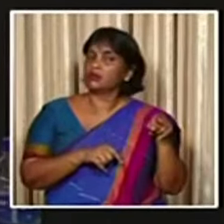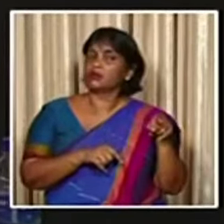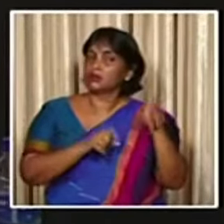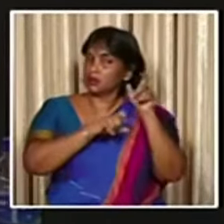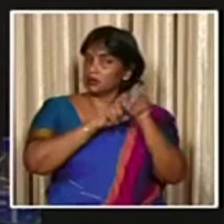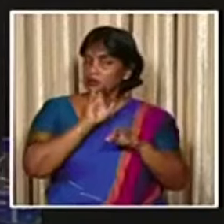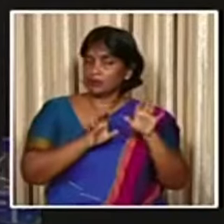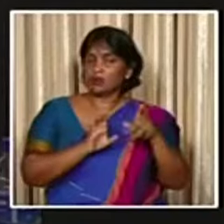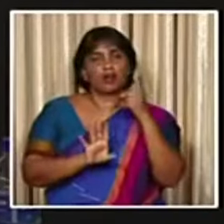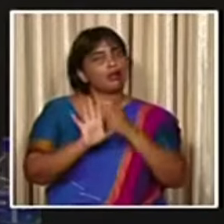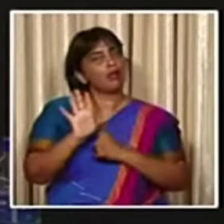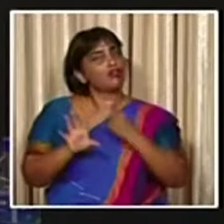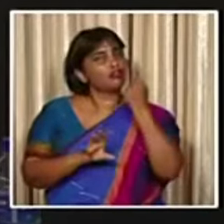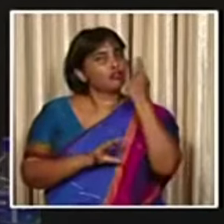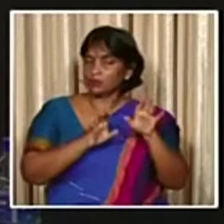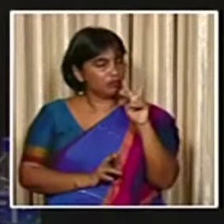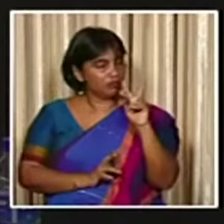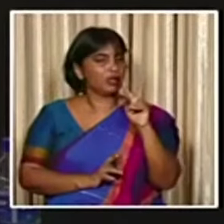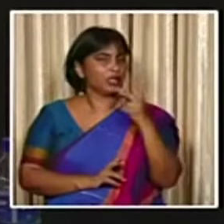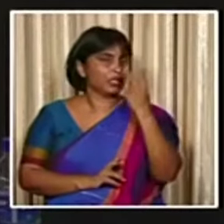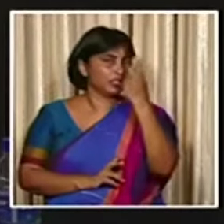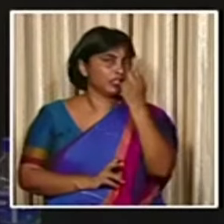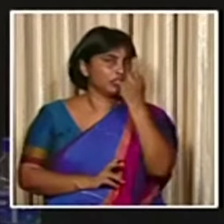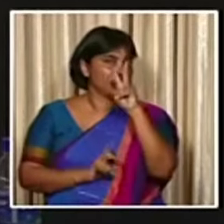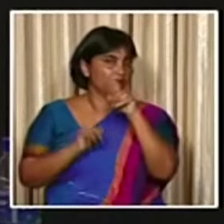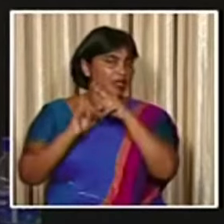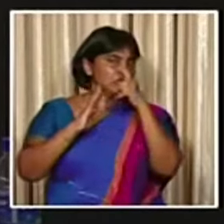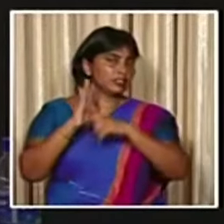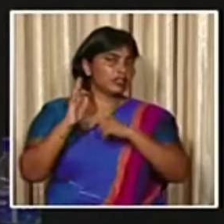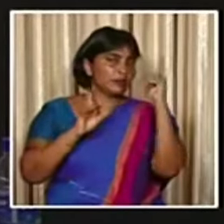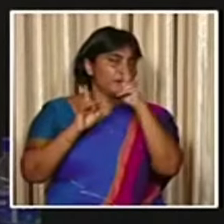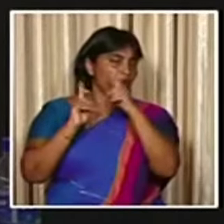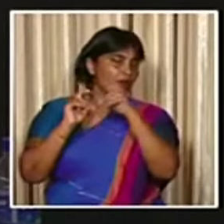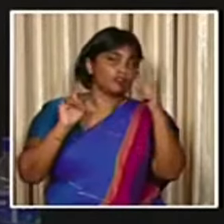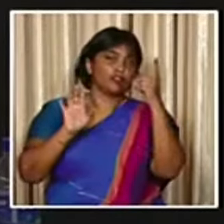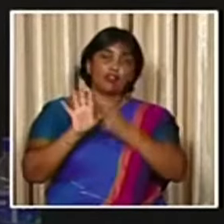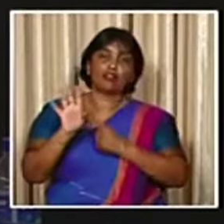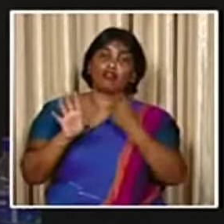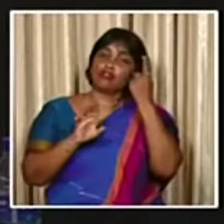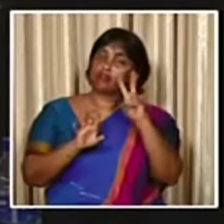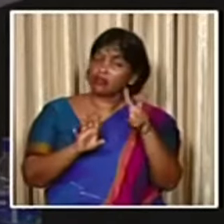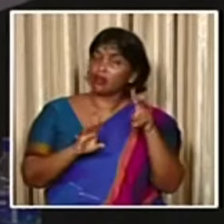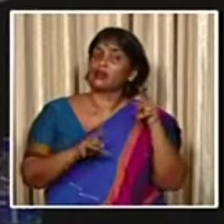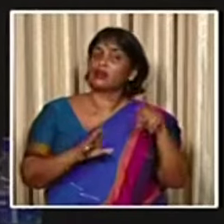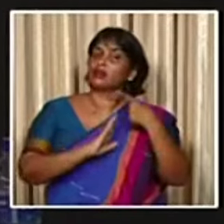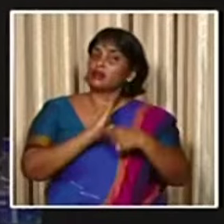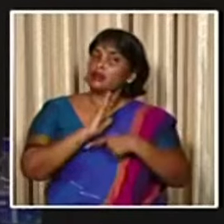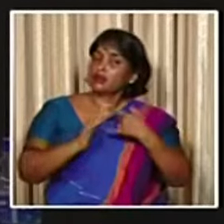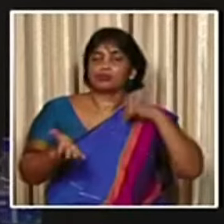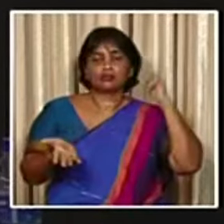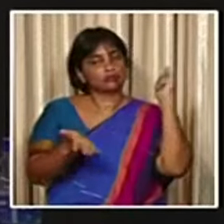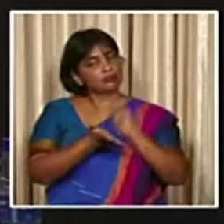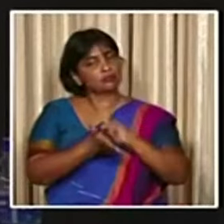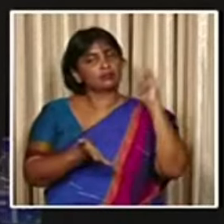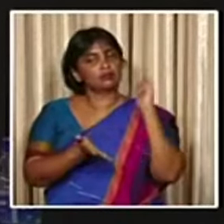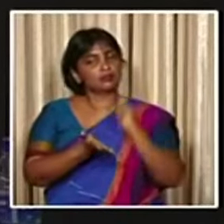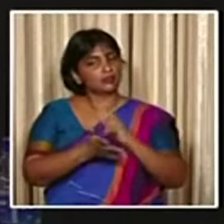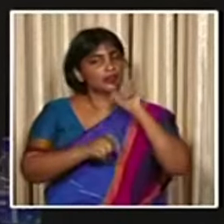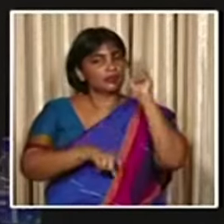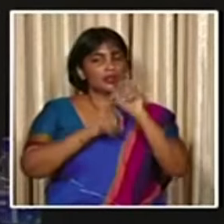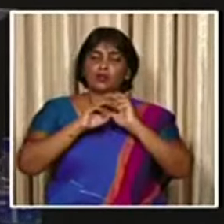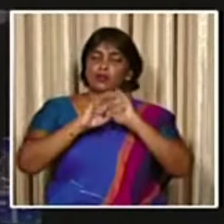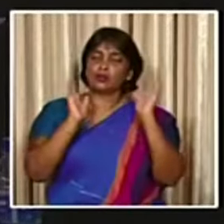අය අවුරුදු දොළහක් දෙදස් දොළහය ජනවාරි පළවෙෙන්දයින අවුරුදු දොළහක් මේ රටේට එන්න සංචාරකයන්